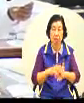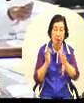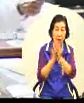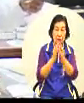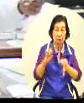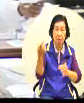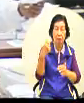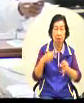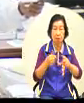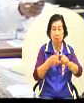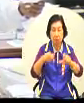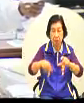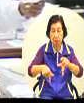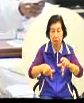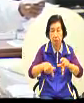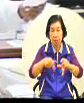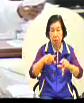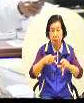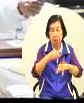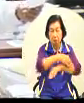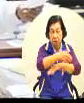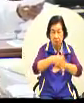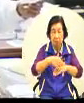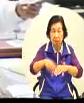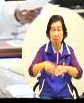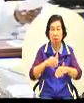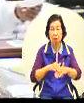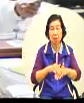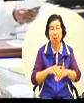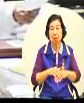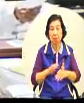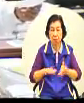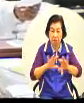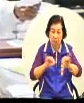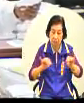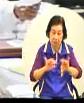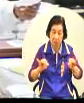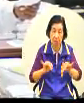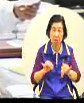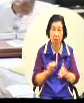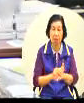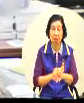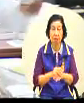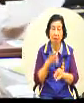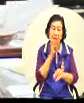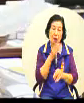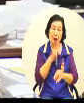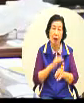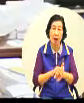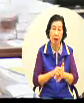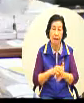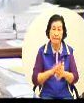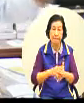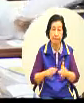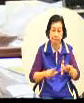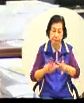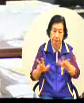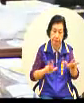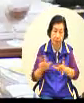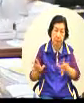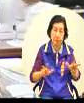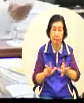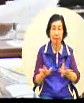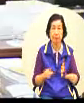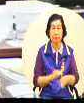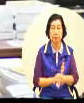区的飞地，飞鼠的飞，地面的地，那么图案啊，刚好像飞鼠，